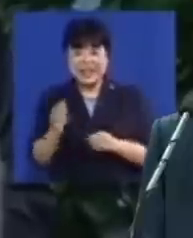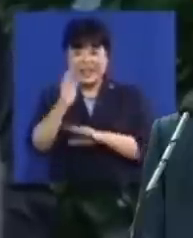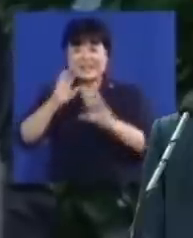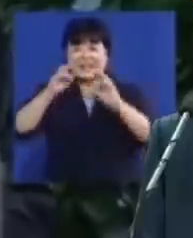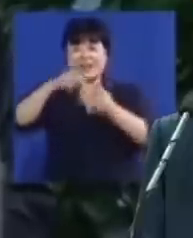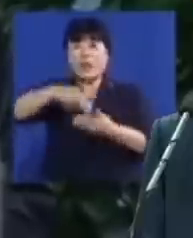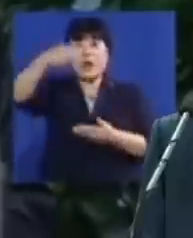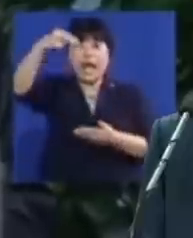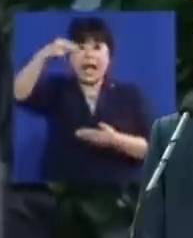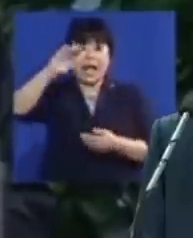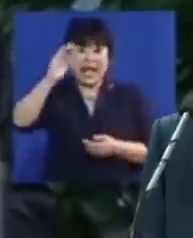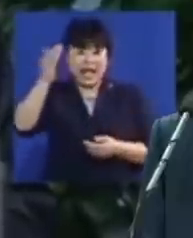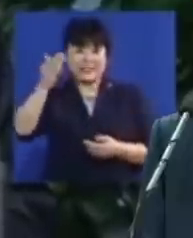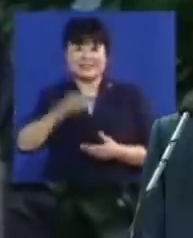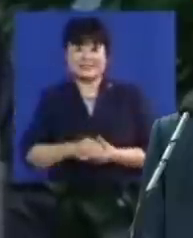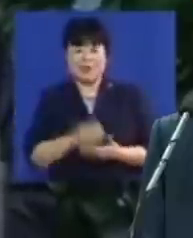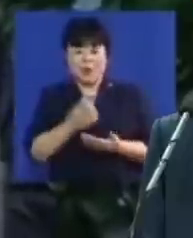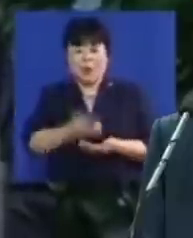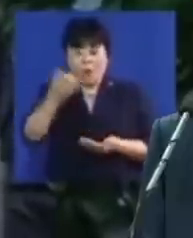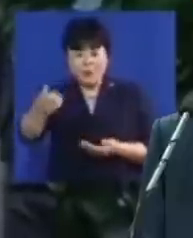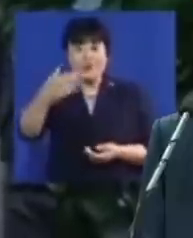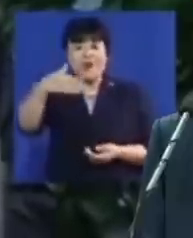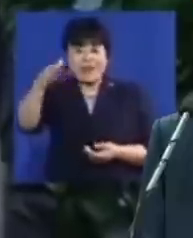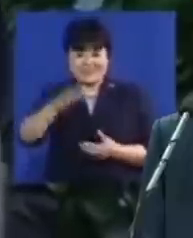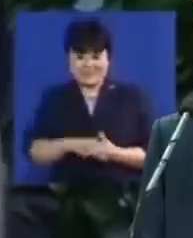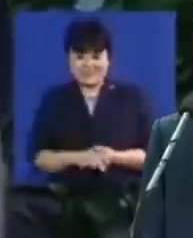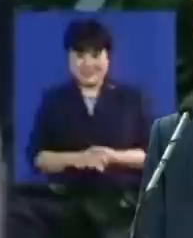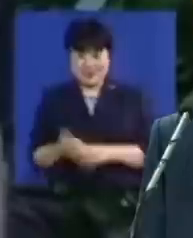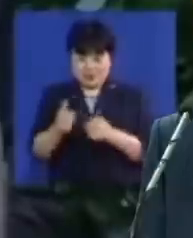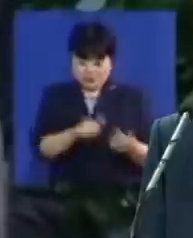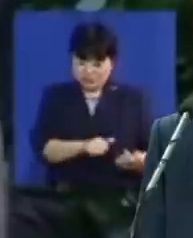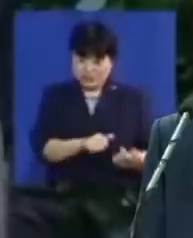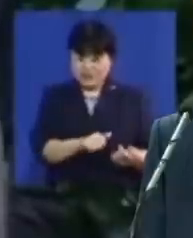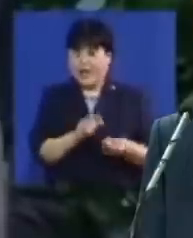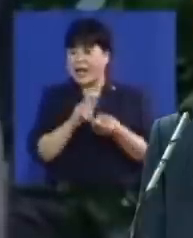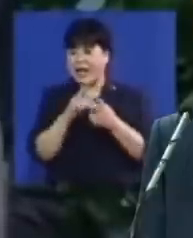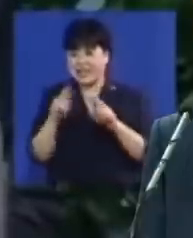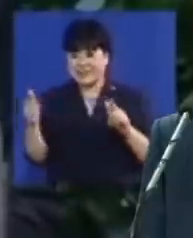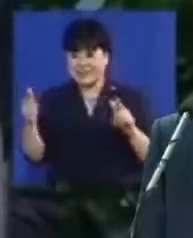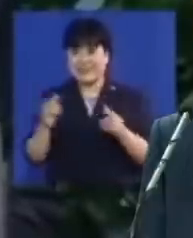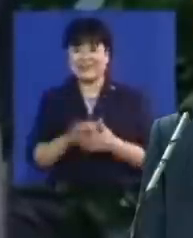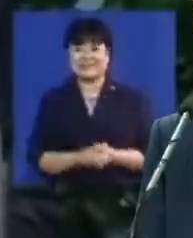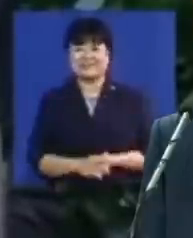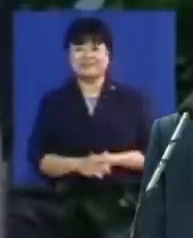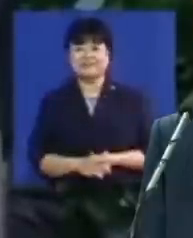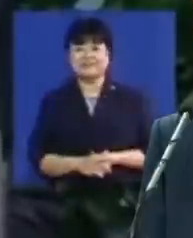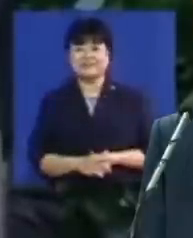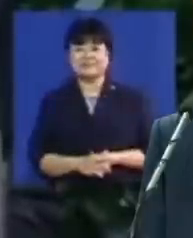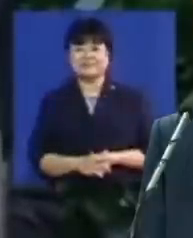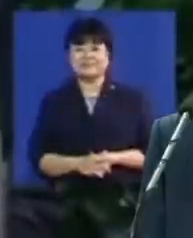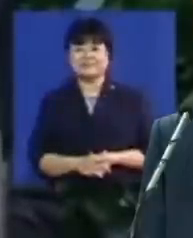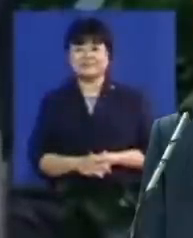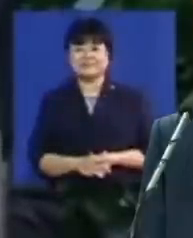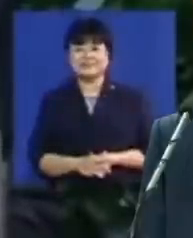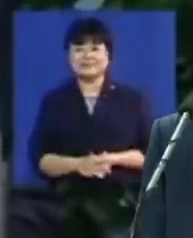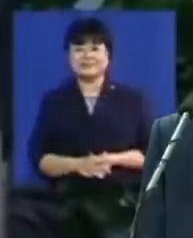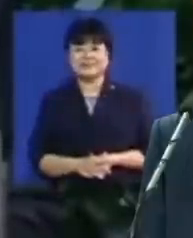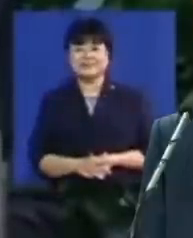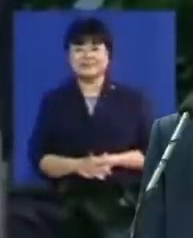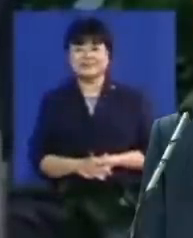땅 삶으로 옮겨갈 따름이지 죽음을 느낄 예가가 없다는 것입니다.